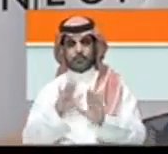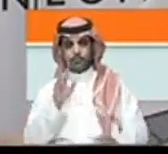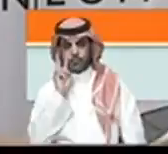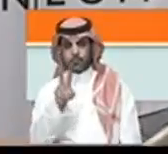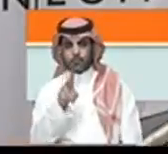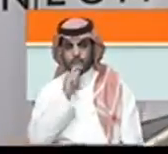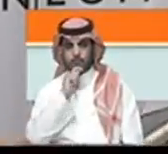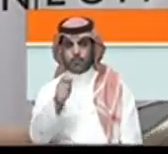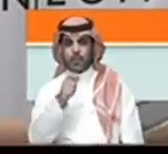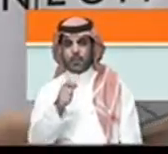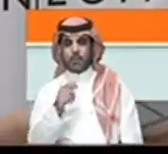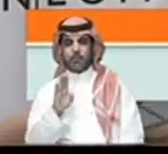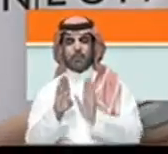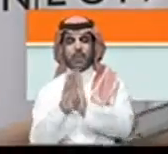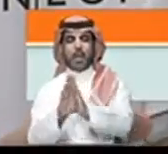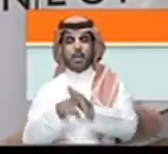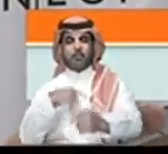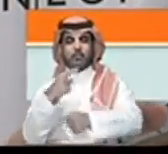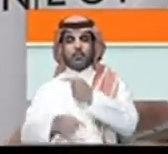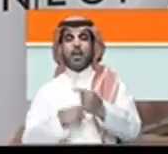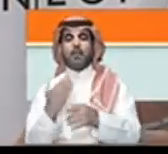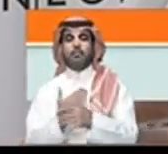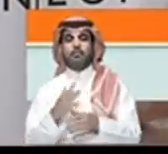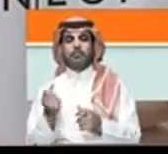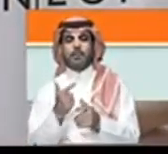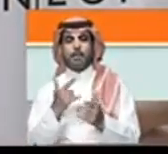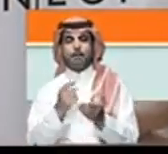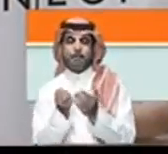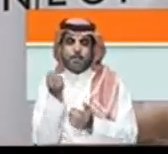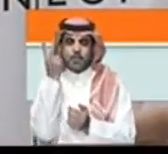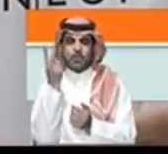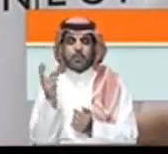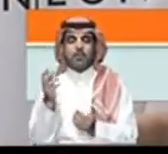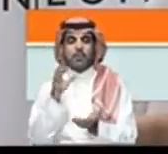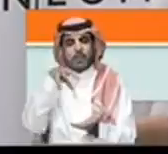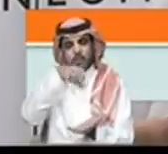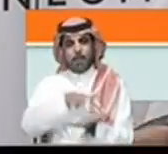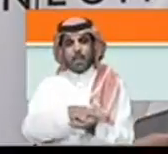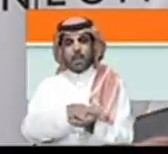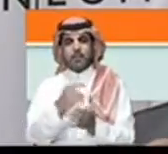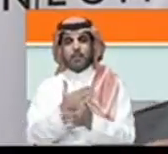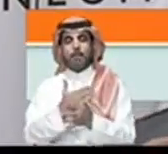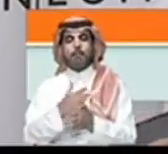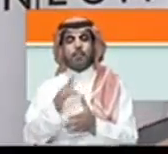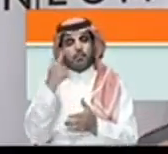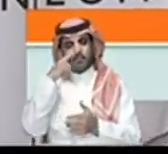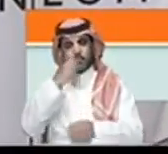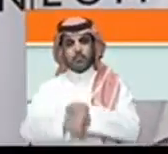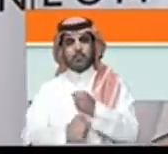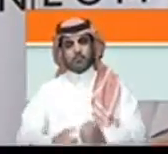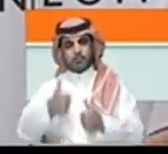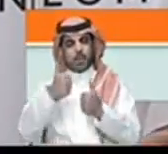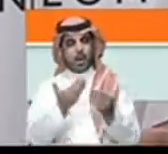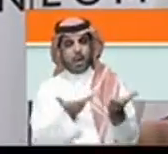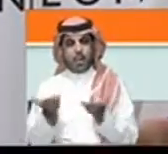هو الداعم الاساسي الى الخطوات الواثقه لانشاء مشروع اليوم هذا المطار سوف يكون له دور كبير في